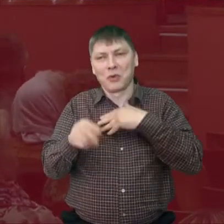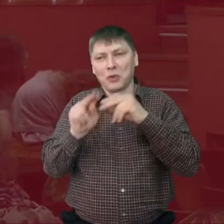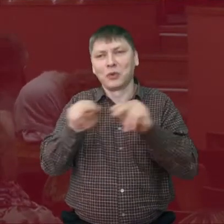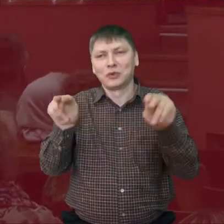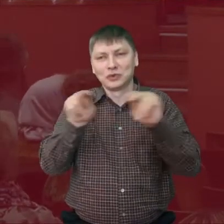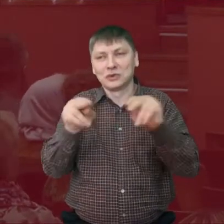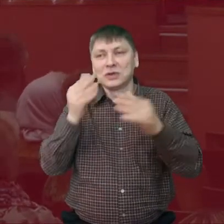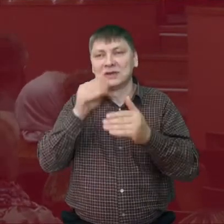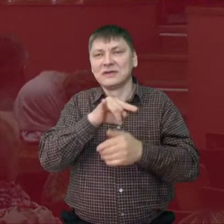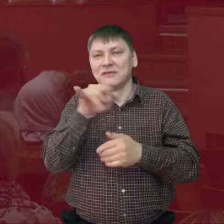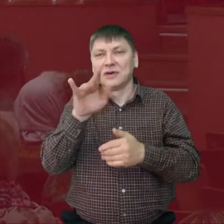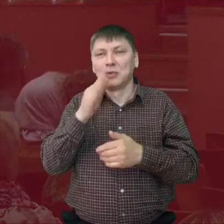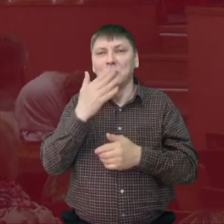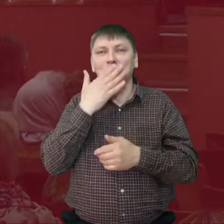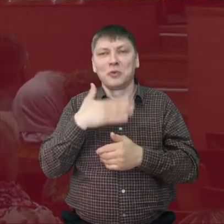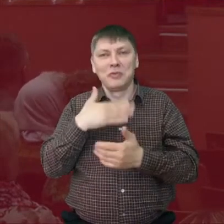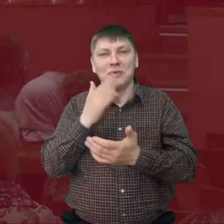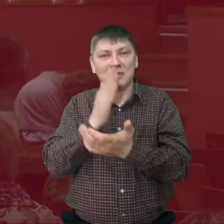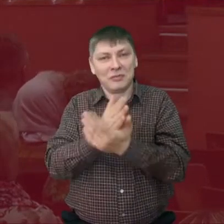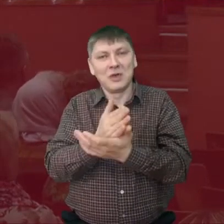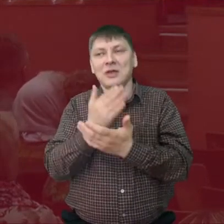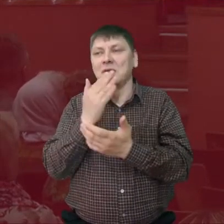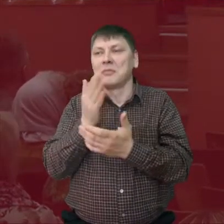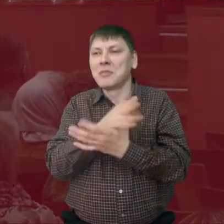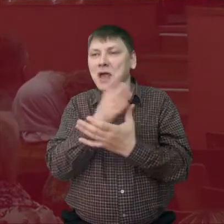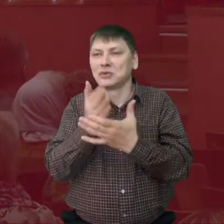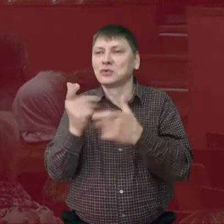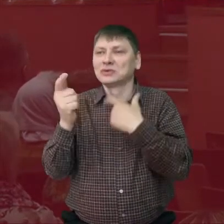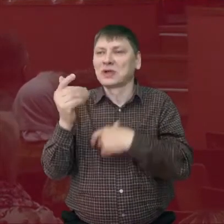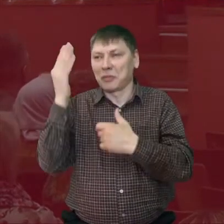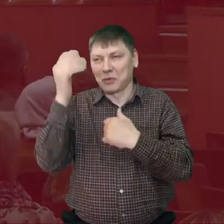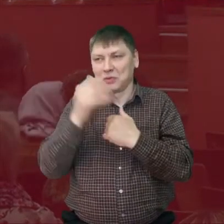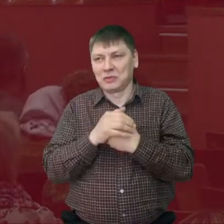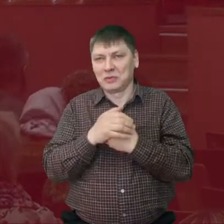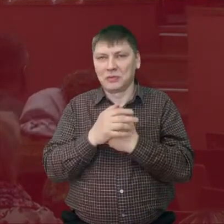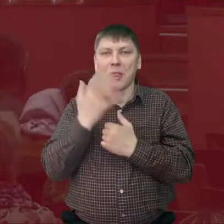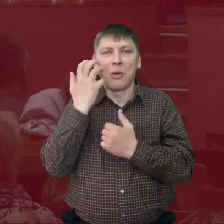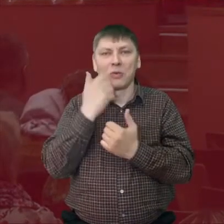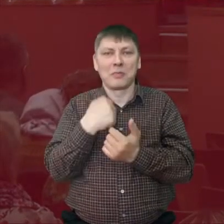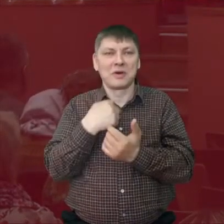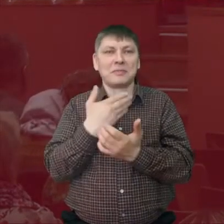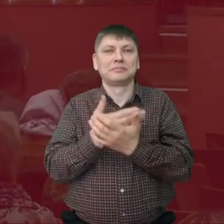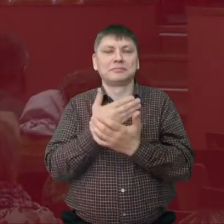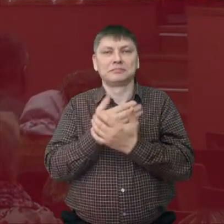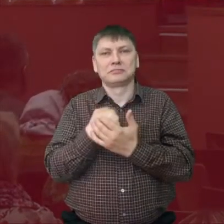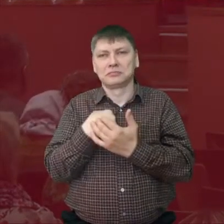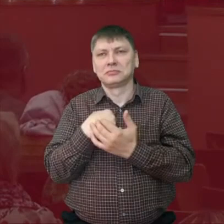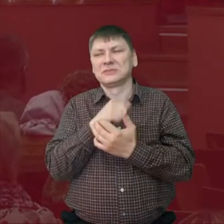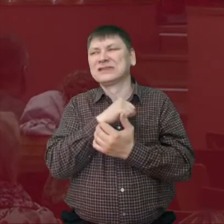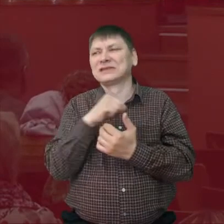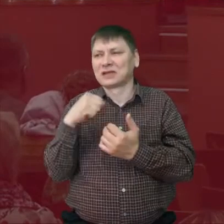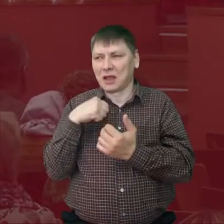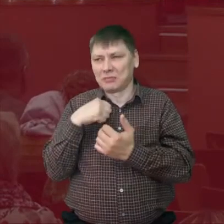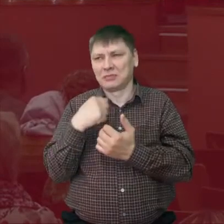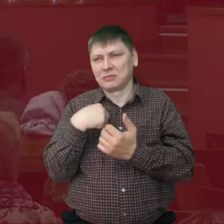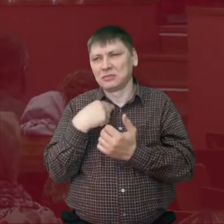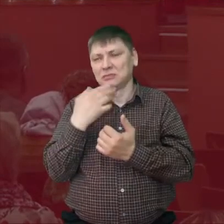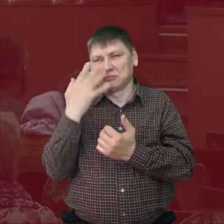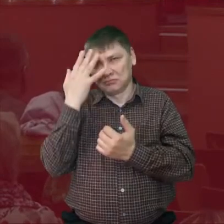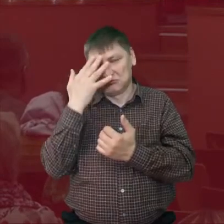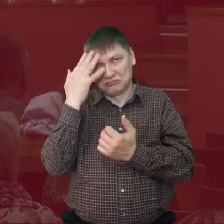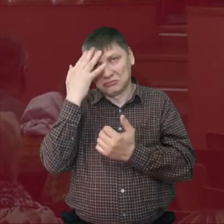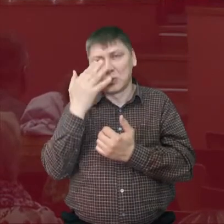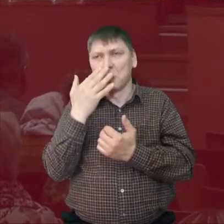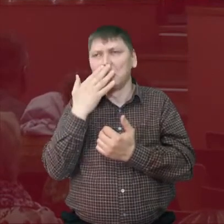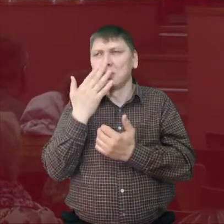если будете иметь любовь между собою». И когда мы рассматриваем, мы видим, что вот эта любовь по отношению друг к другу,